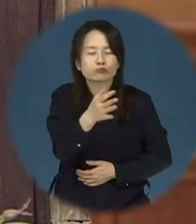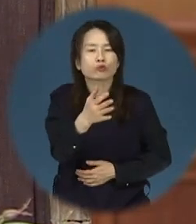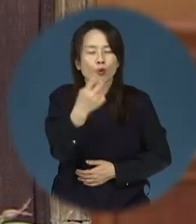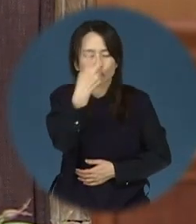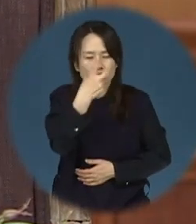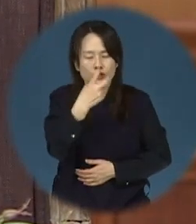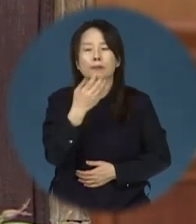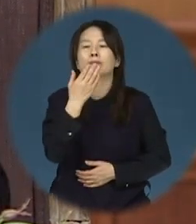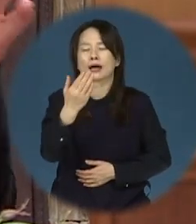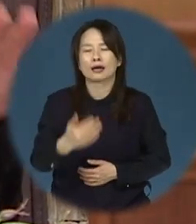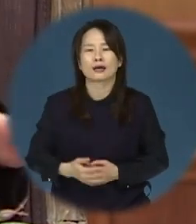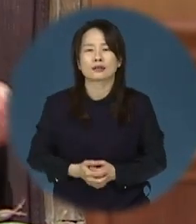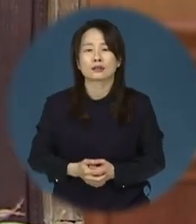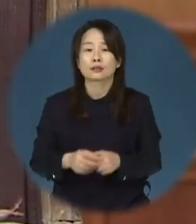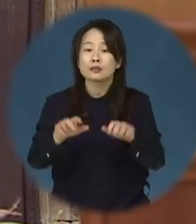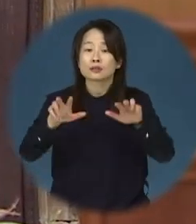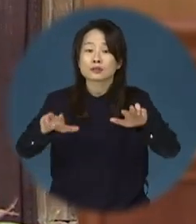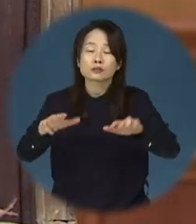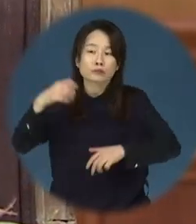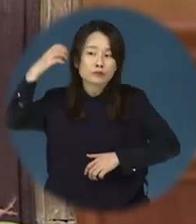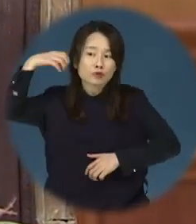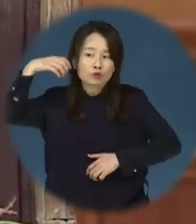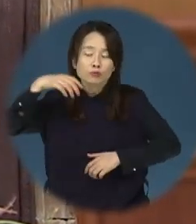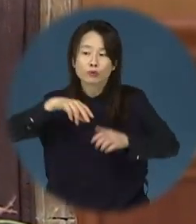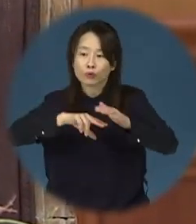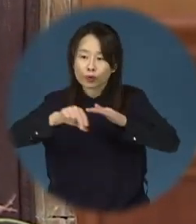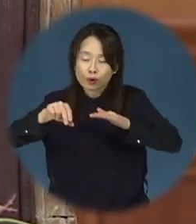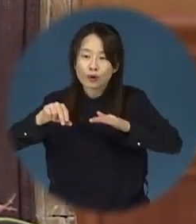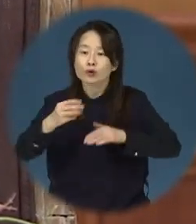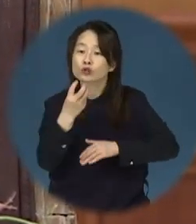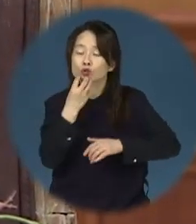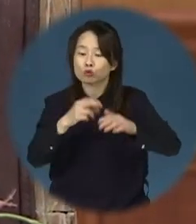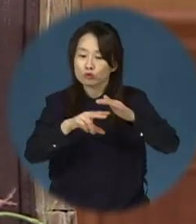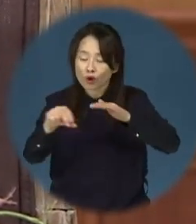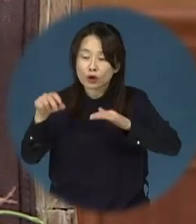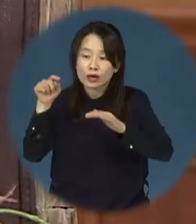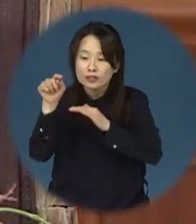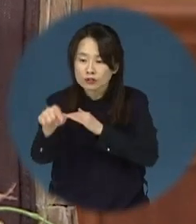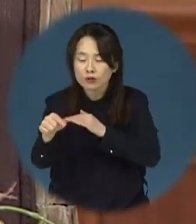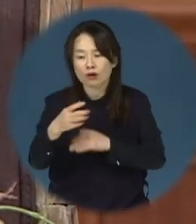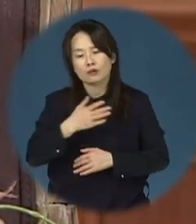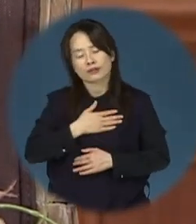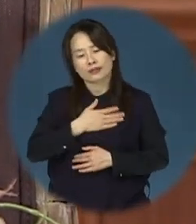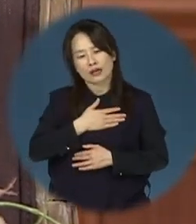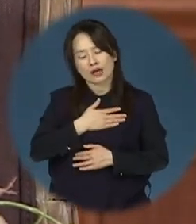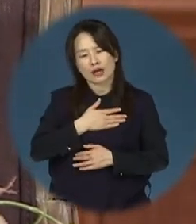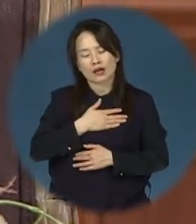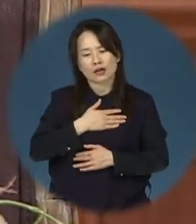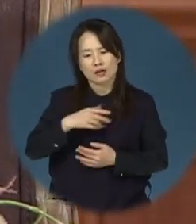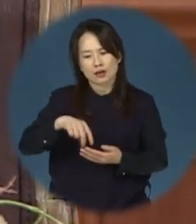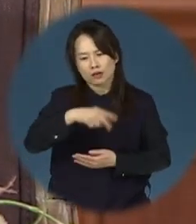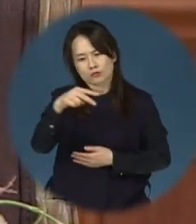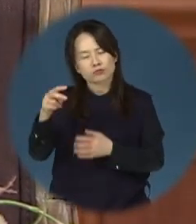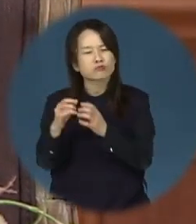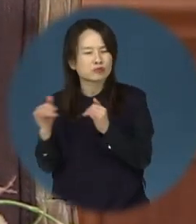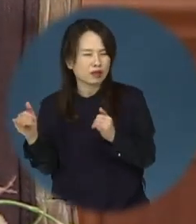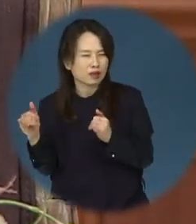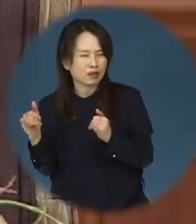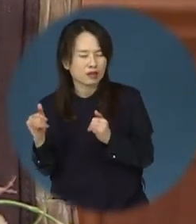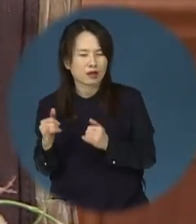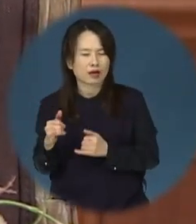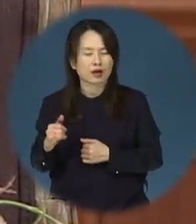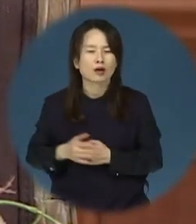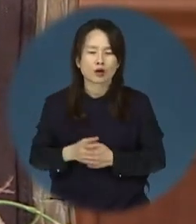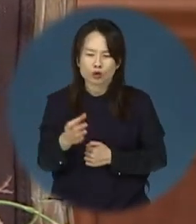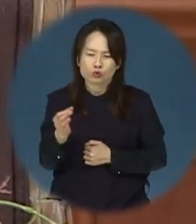진료를 예 지금은 그냥 영등포역이랑 서울역에 가서 내가 노숙인이다 걸어는 다니는데 돈이 예.